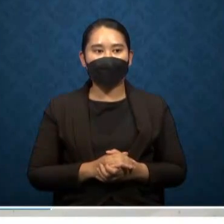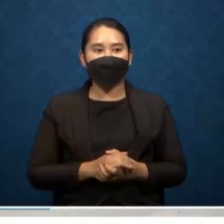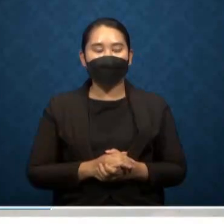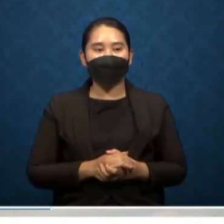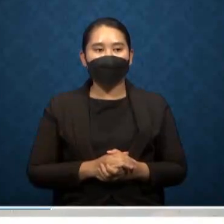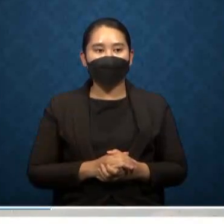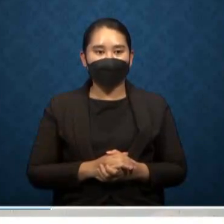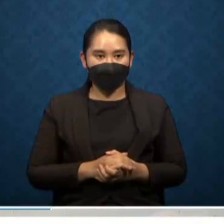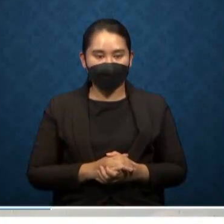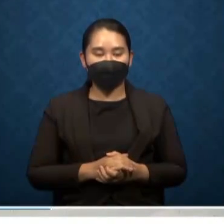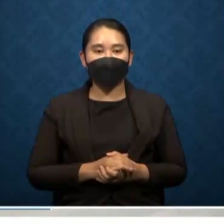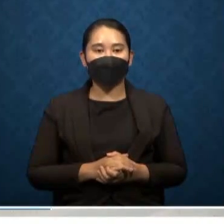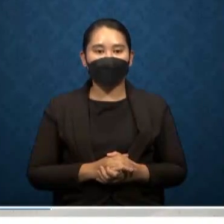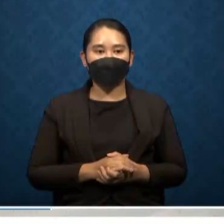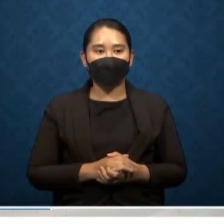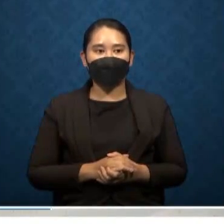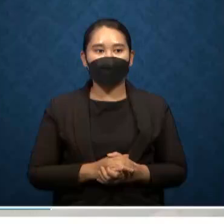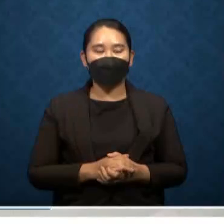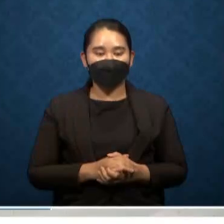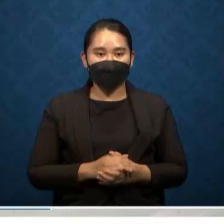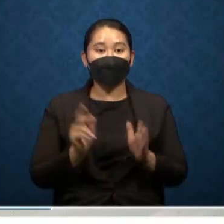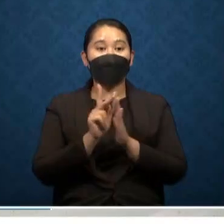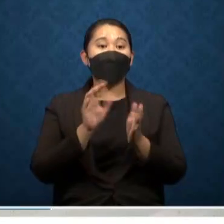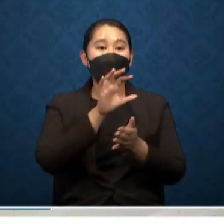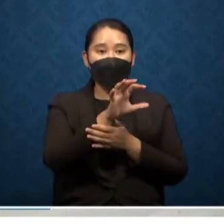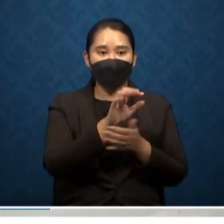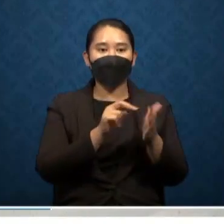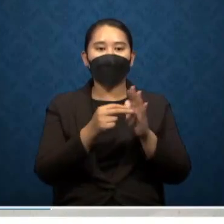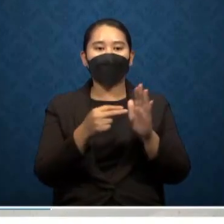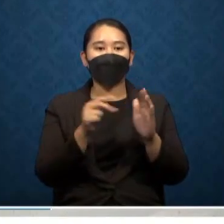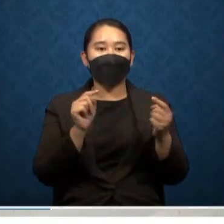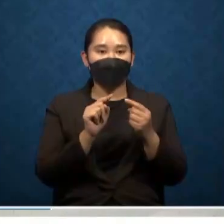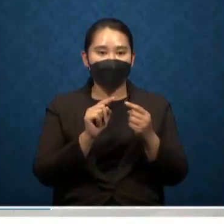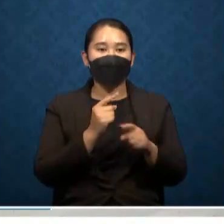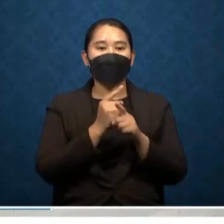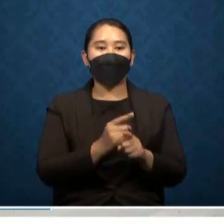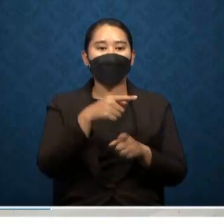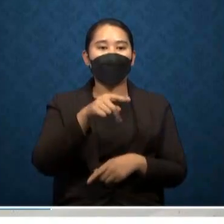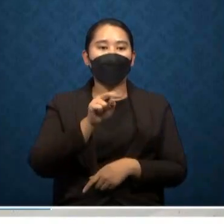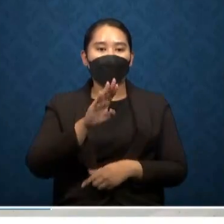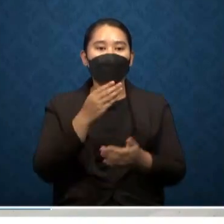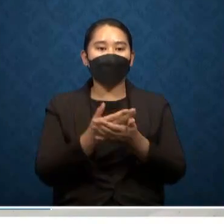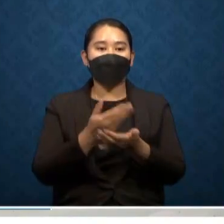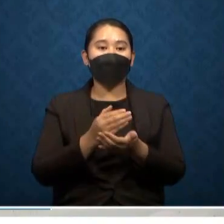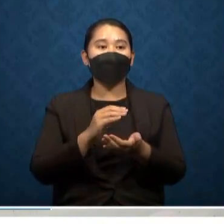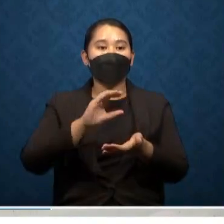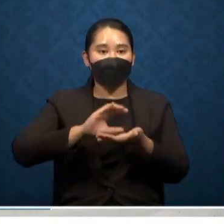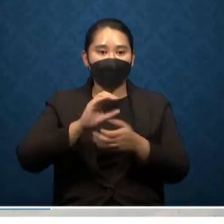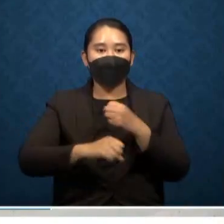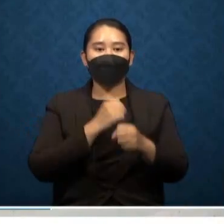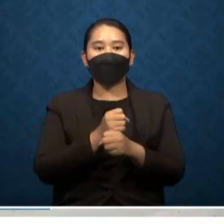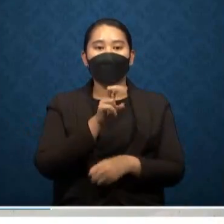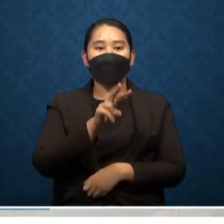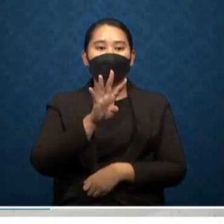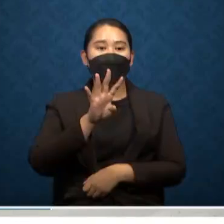ต่อมานั้นนะครับอันนั้นในเรื่องข้อบังคับนั้นก็เป็นการออกโดยอาศัยอำนาจตามพระราชบัญญัติเงินคงคลังปี2491